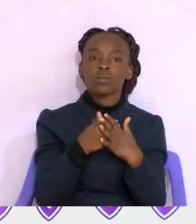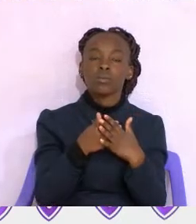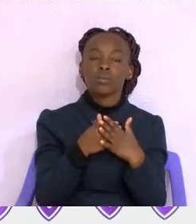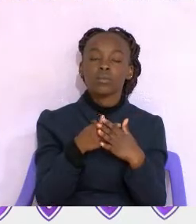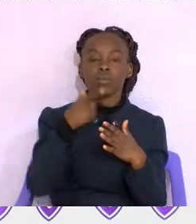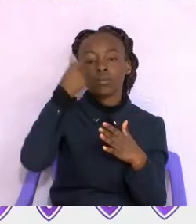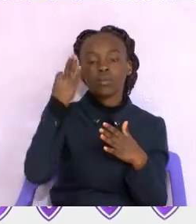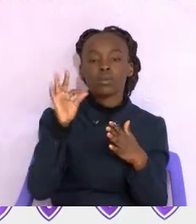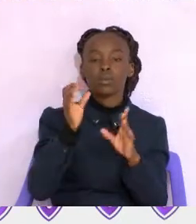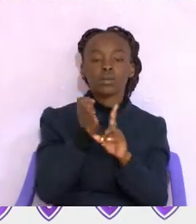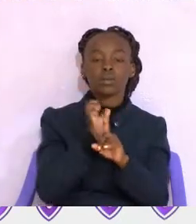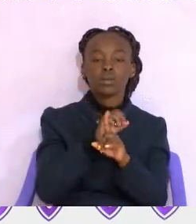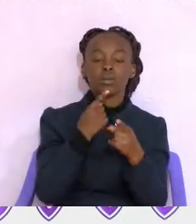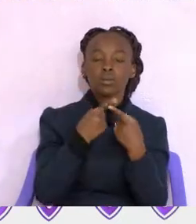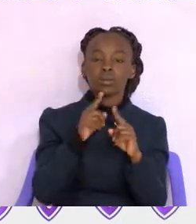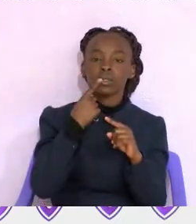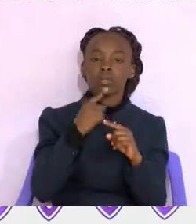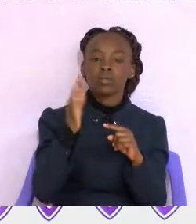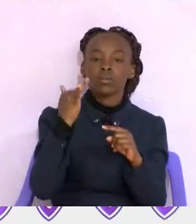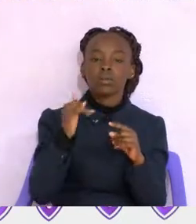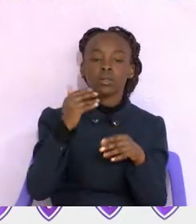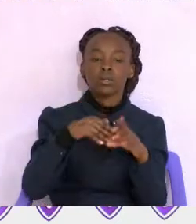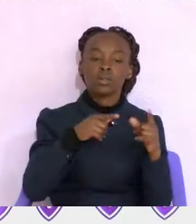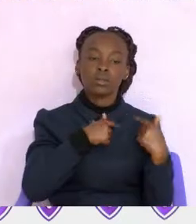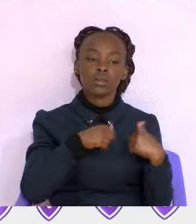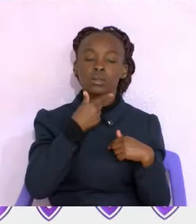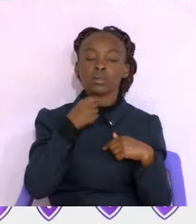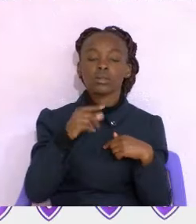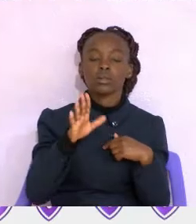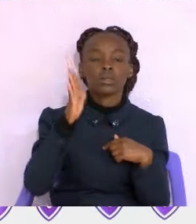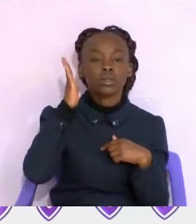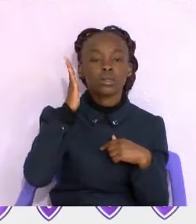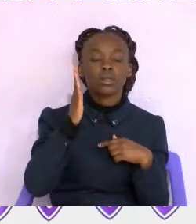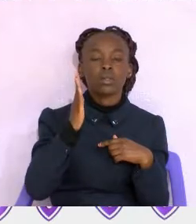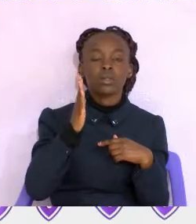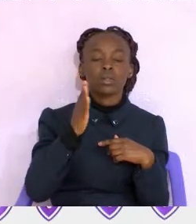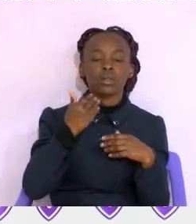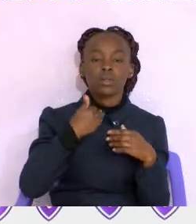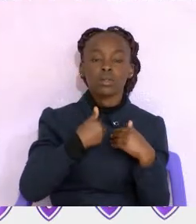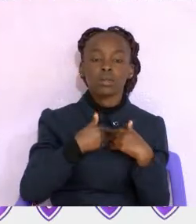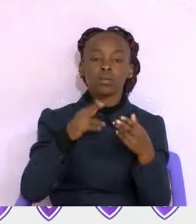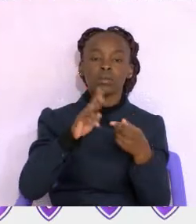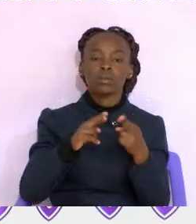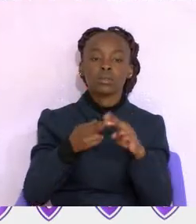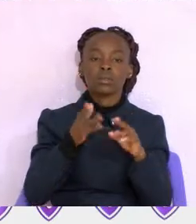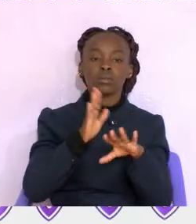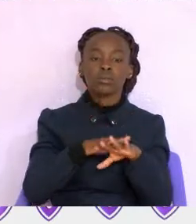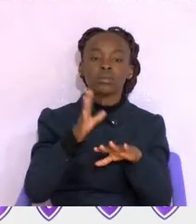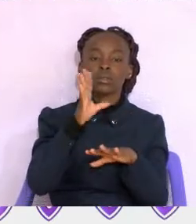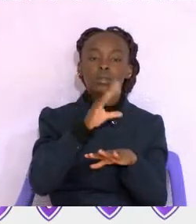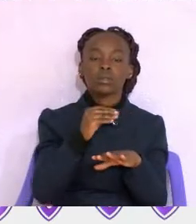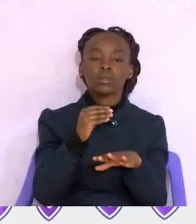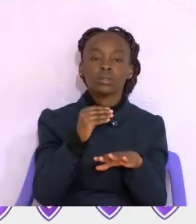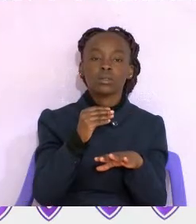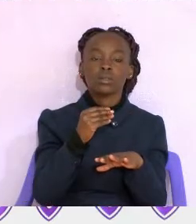mazingara, lakini aliakiri kwa sababu ndani ya moyo wake alikuwa na uhusiano na Mungu. Na watu wa Mungu, yeye akakuwa